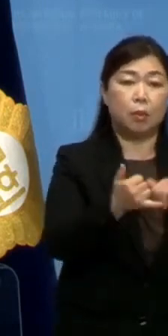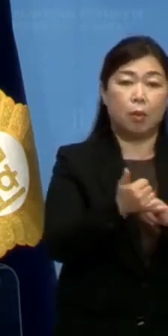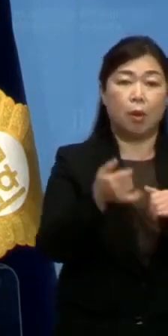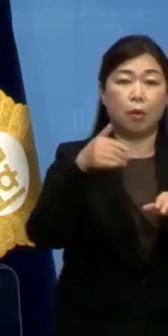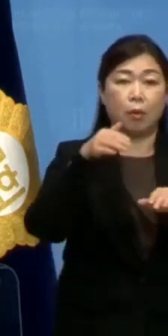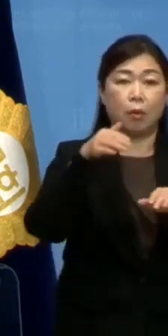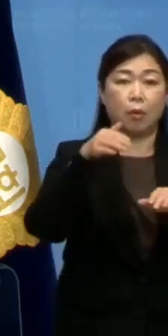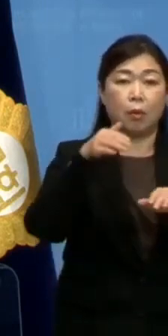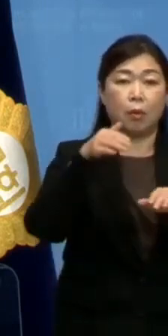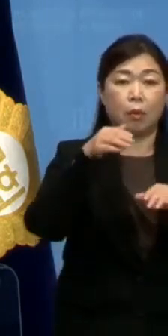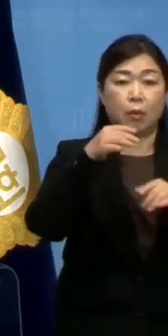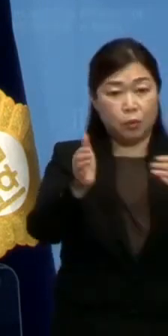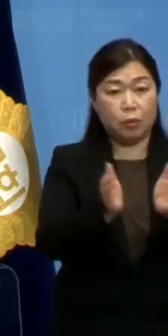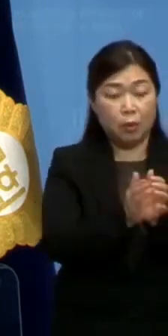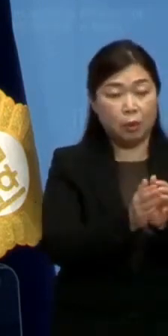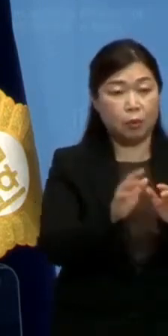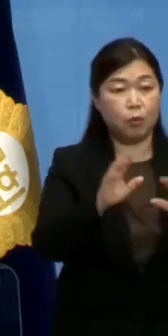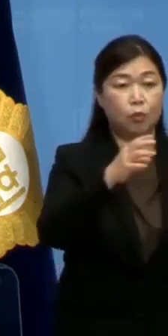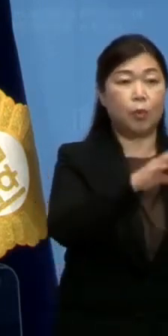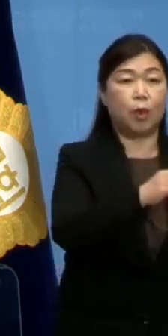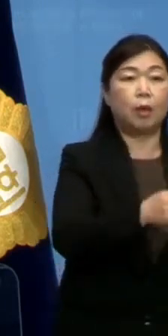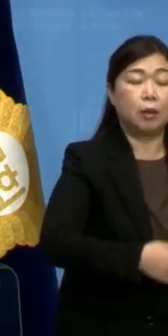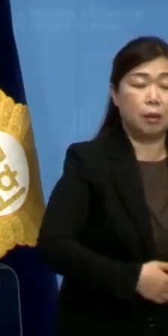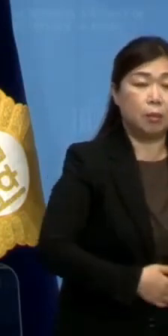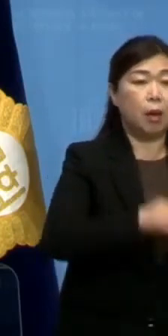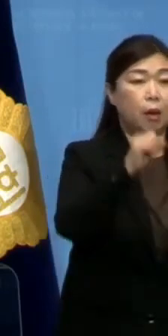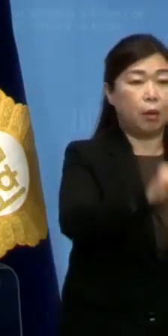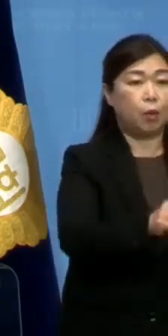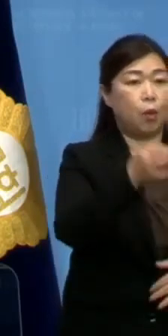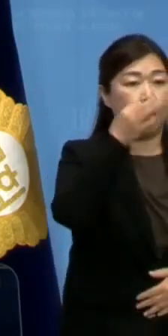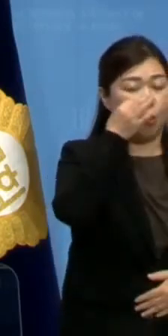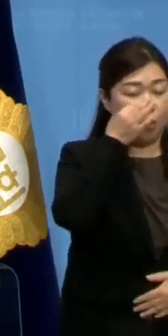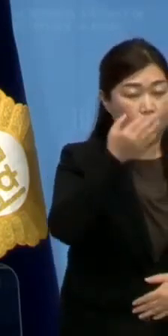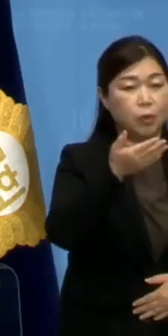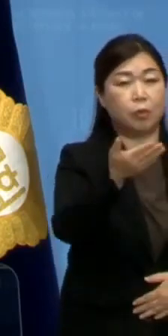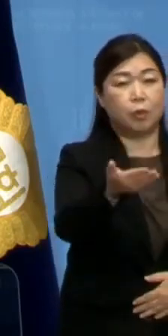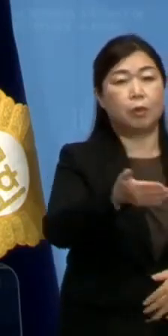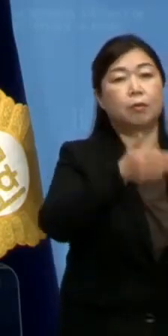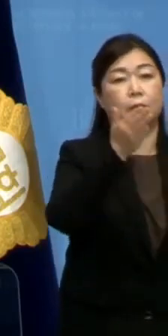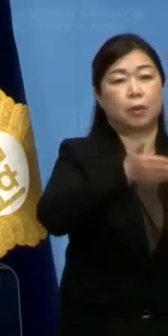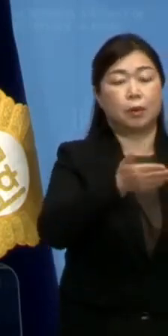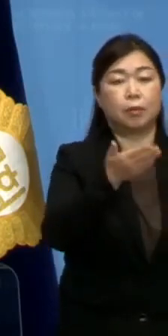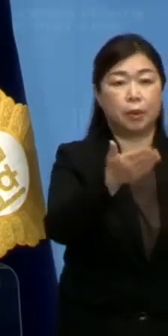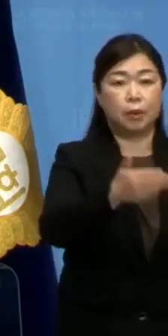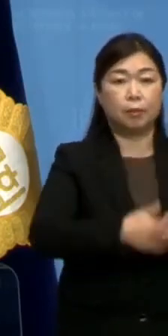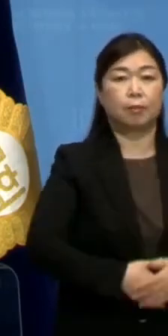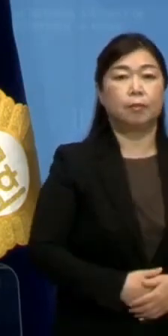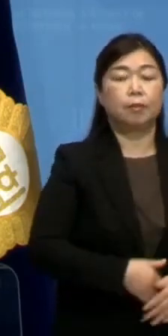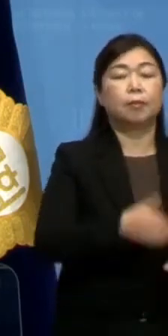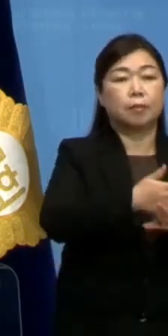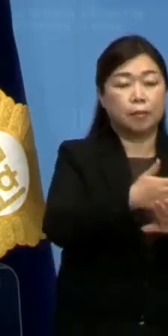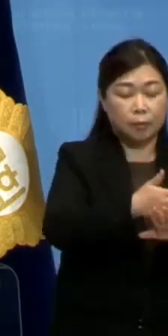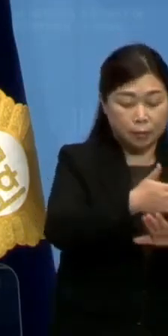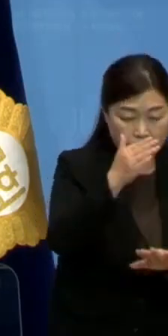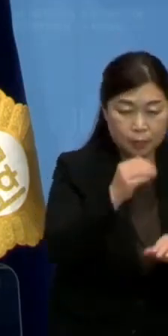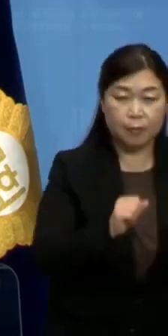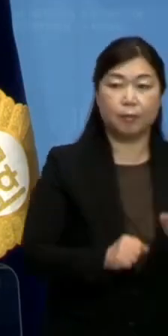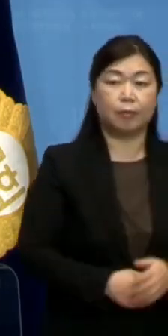더불어민주당과 국민의힘의 행동으로 보여주길 촉구합니다. 고맙습니다.